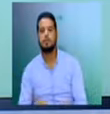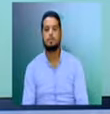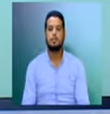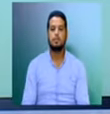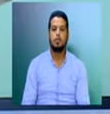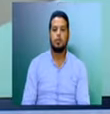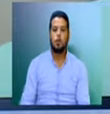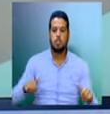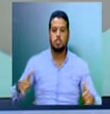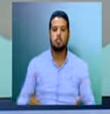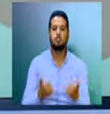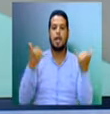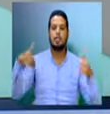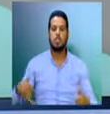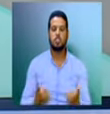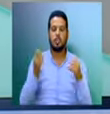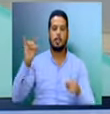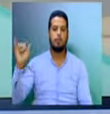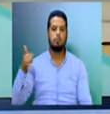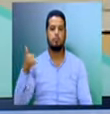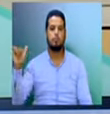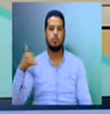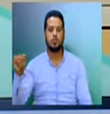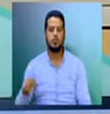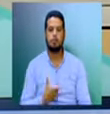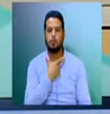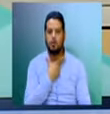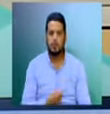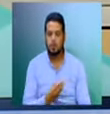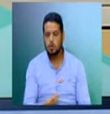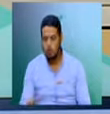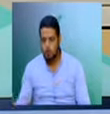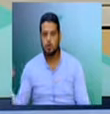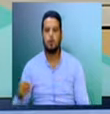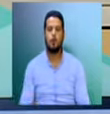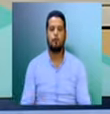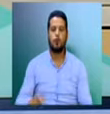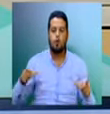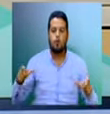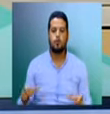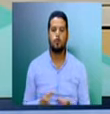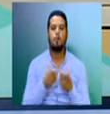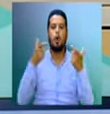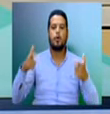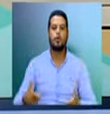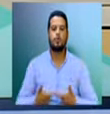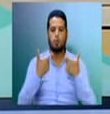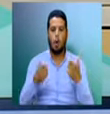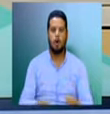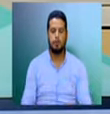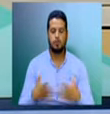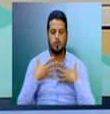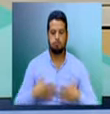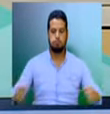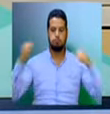الخضراء للعب الأطفال، وتوفير كذلك أماكن للرياضة من أجل صحة بدنية جيدة للأطفال،